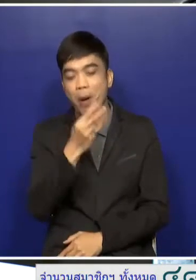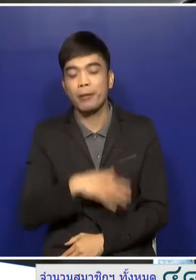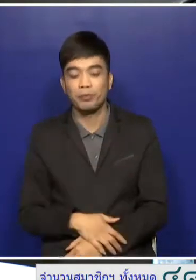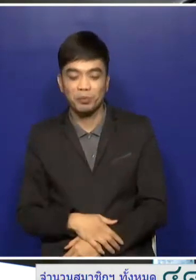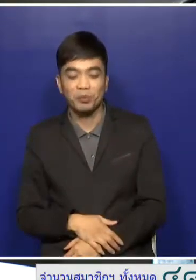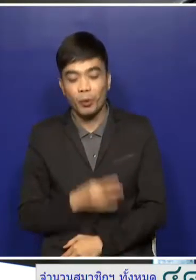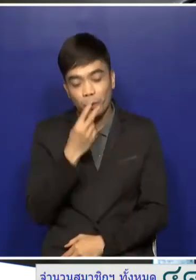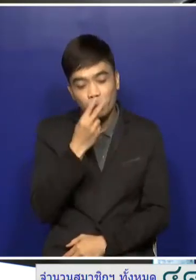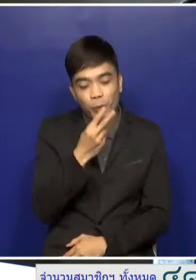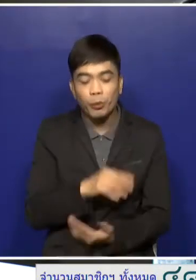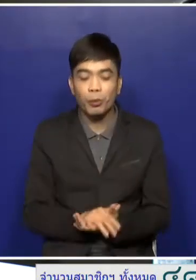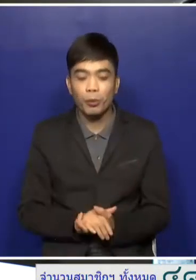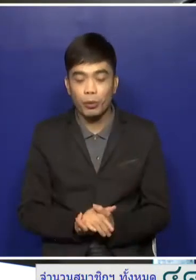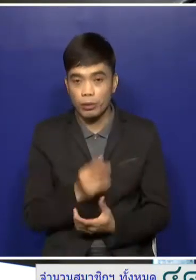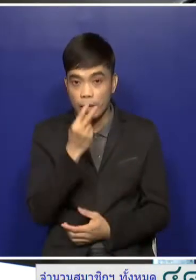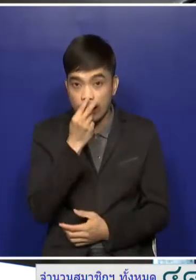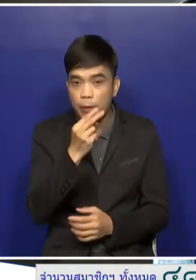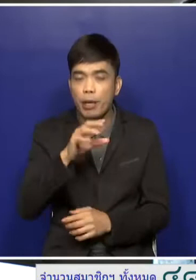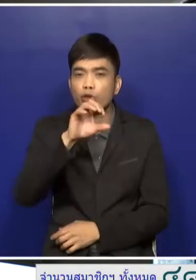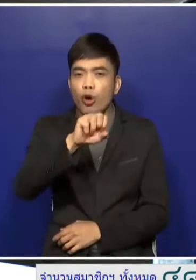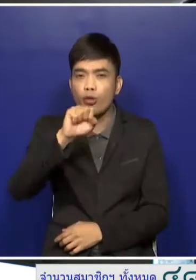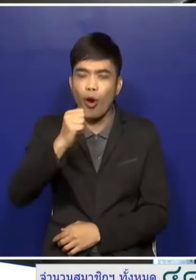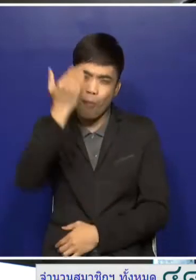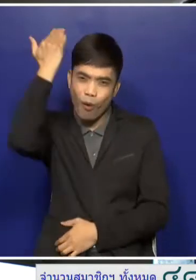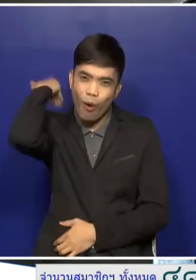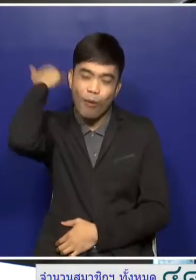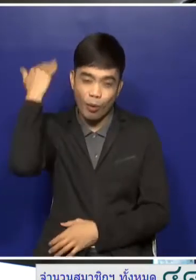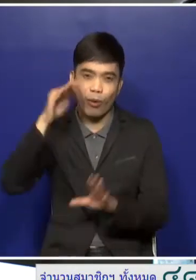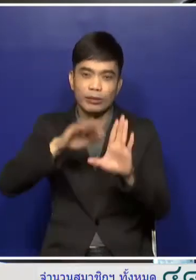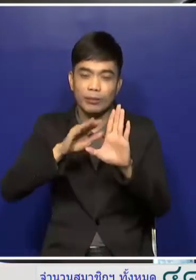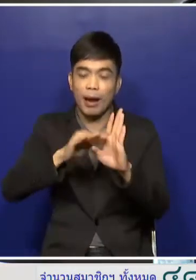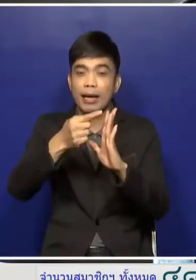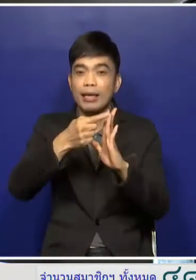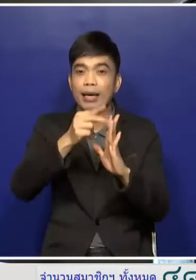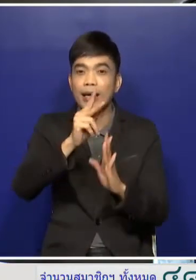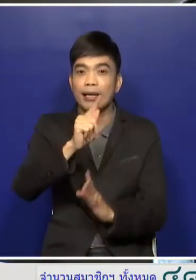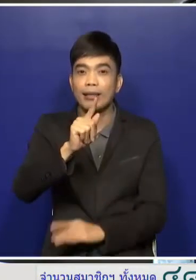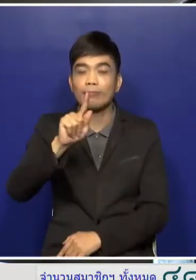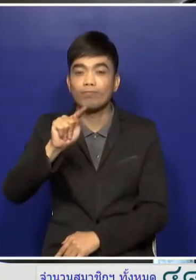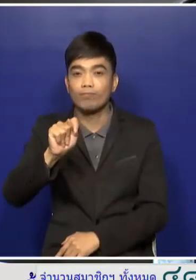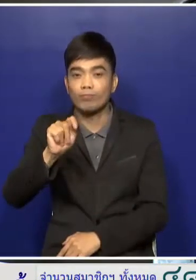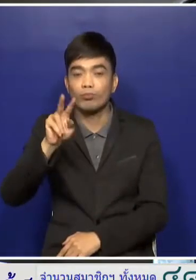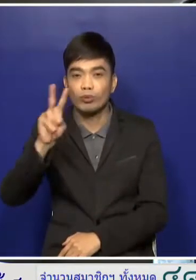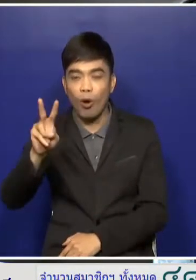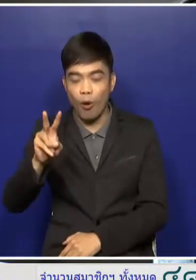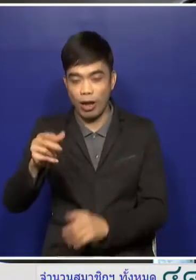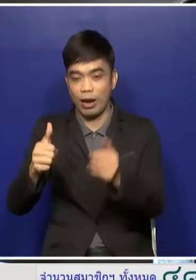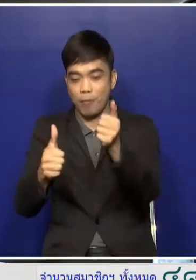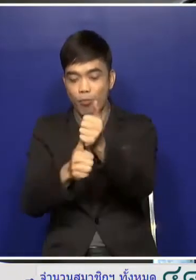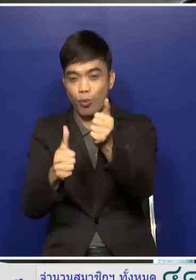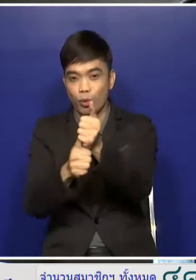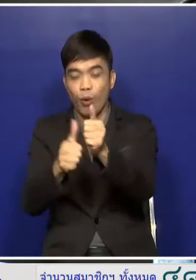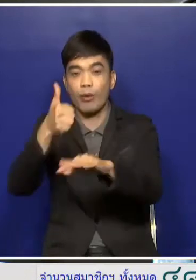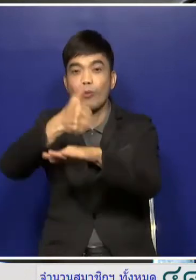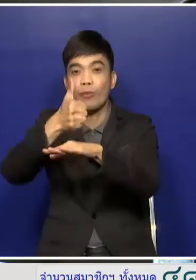รีอดีตผู้สมัครส.ส.เขต2จังหวัดยโสธรและก็นายสุทัศน์สองเมืองผู้ช่วยผู้ใหญ่บ้านโพศีตำบลโพ